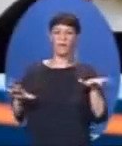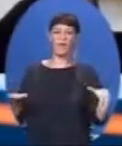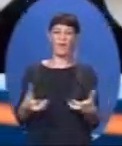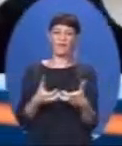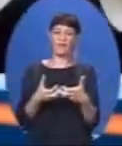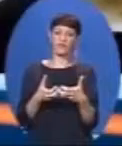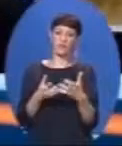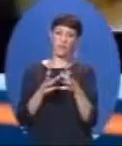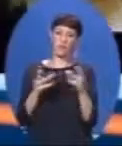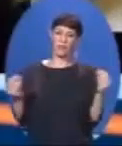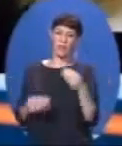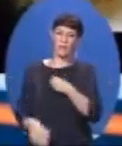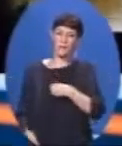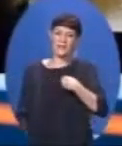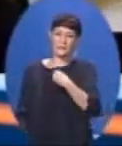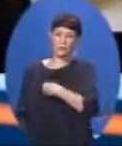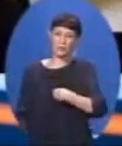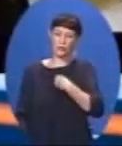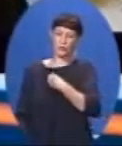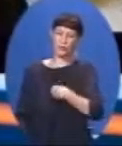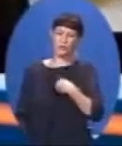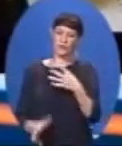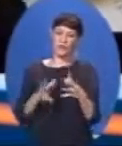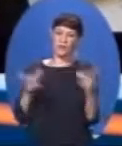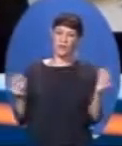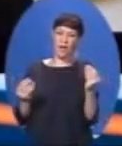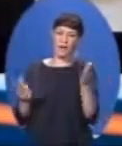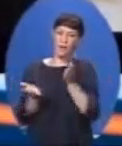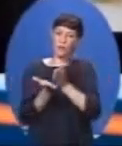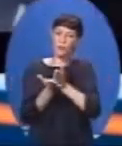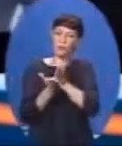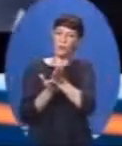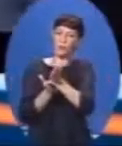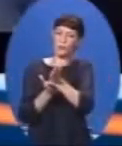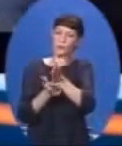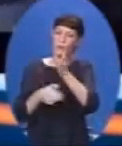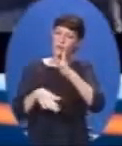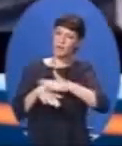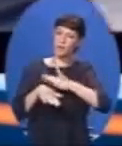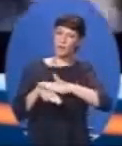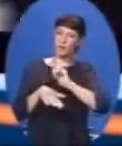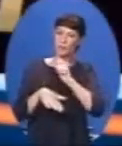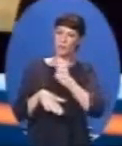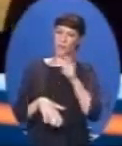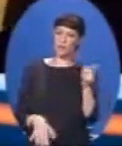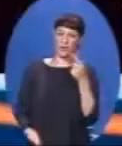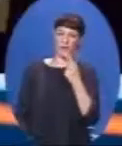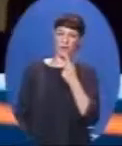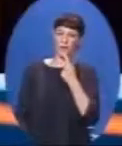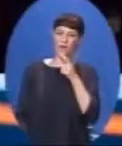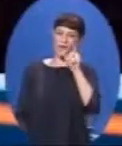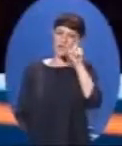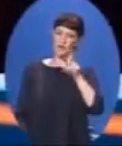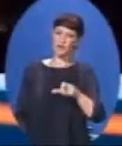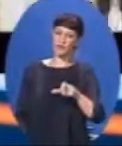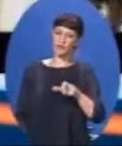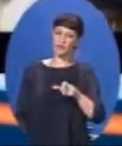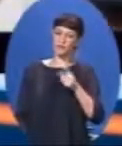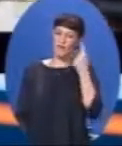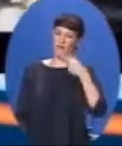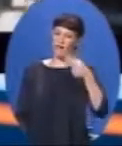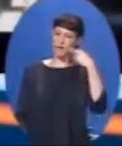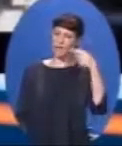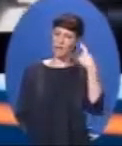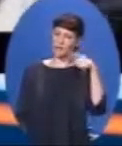שלה, ואיבדה את המוסר הבסיסי האלמנטרי שלה, אנשים שעבריינים הם